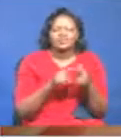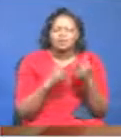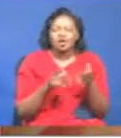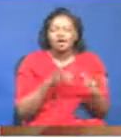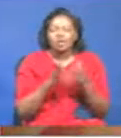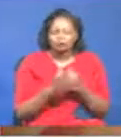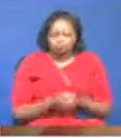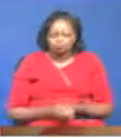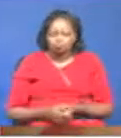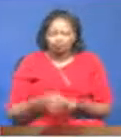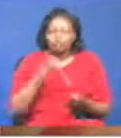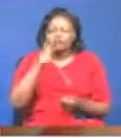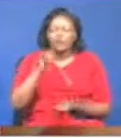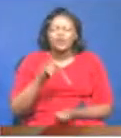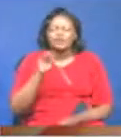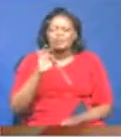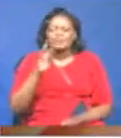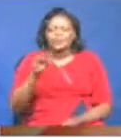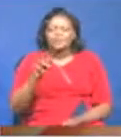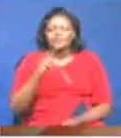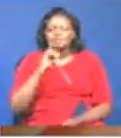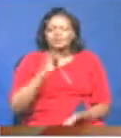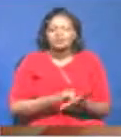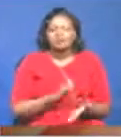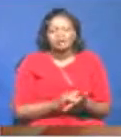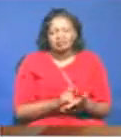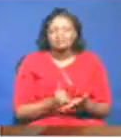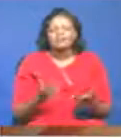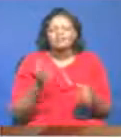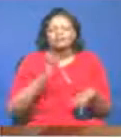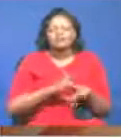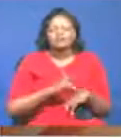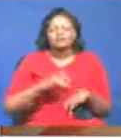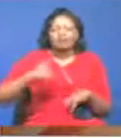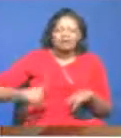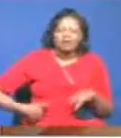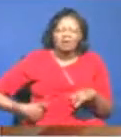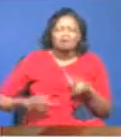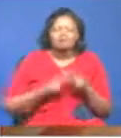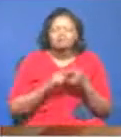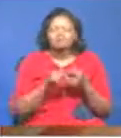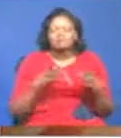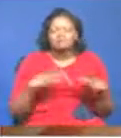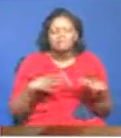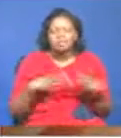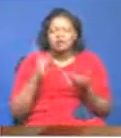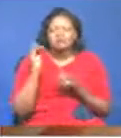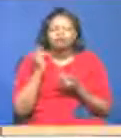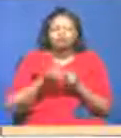Wakenya milioni 4.3 wanasemekana kukumbwa na baa la njaa, huku idadi hiyo ikitarajiwa